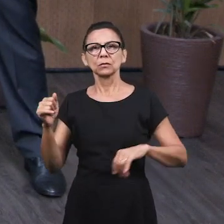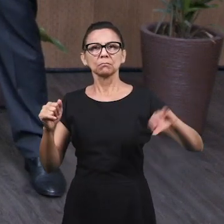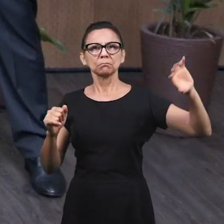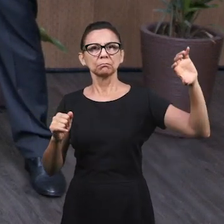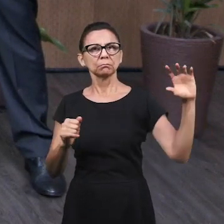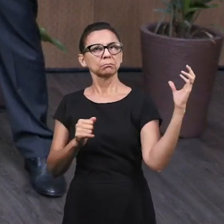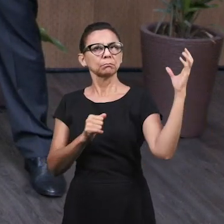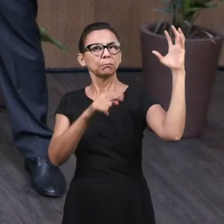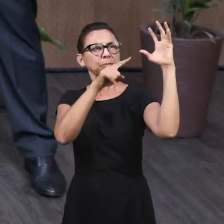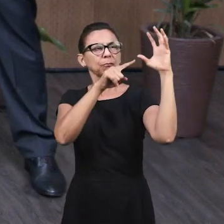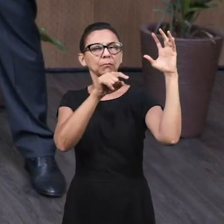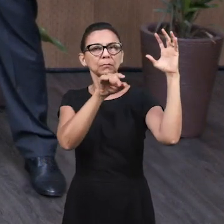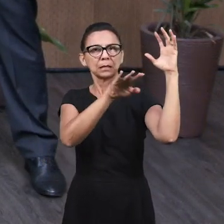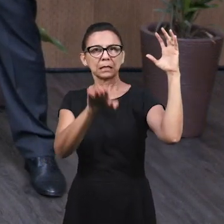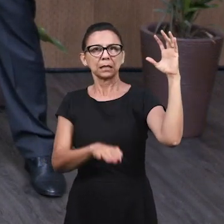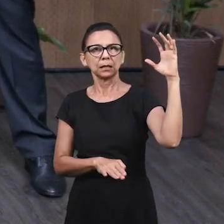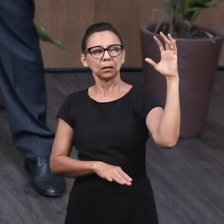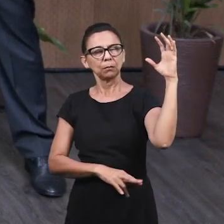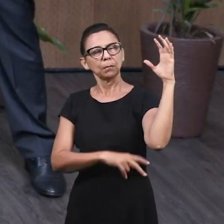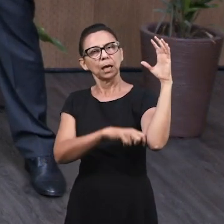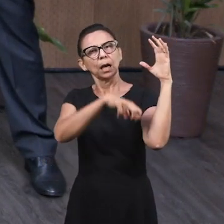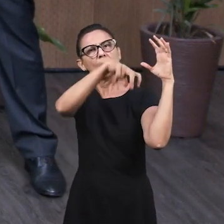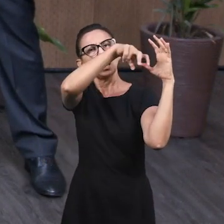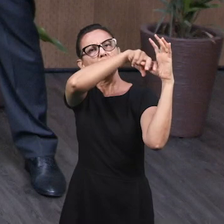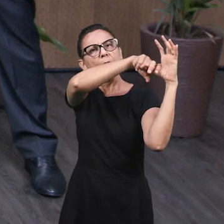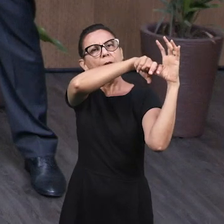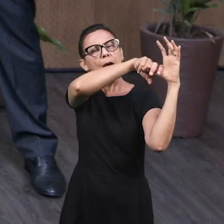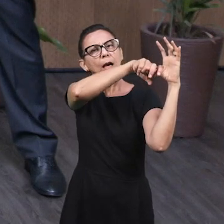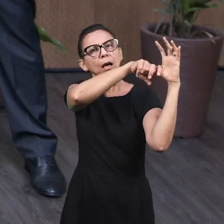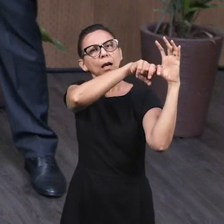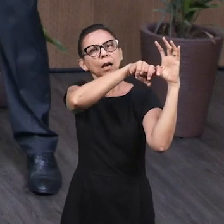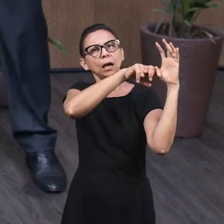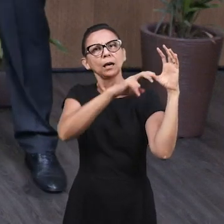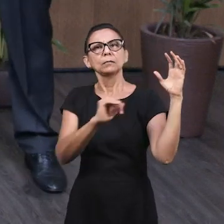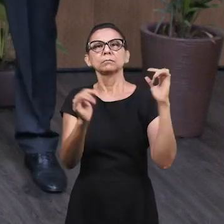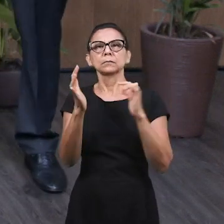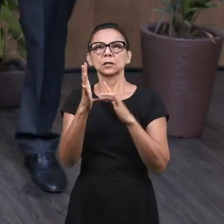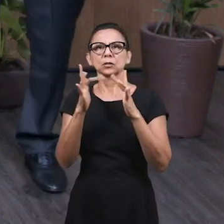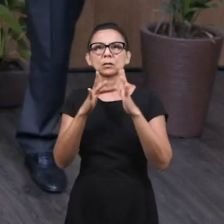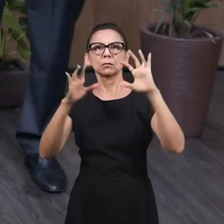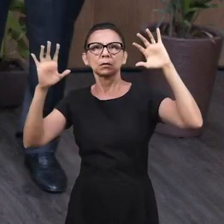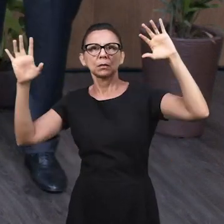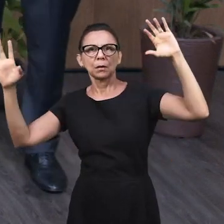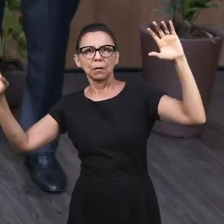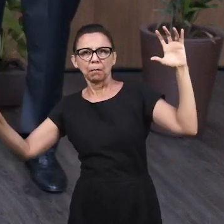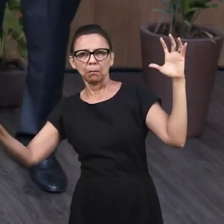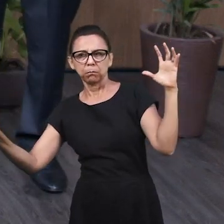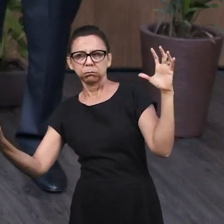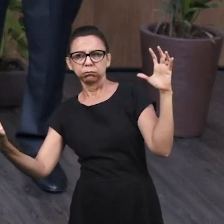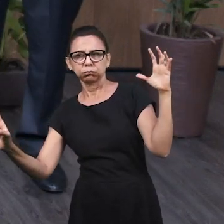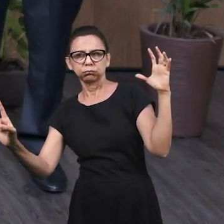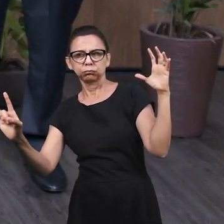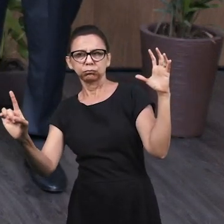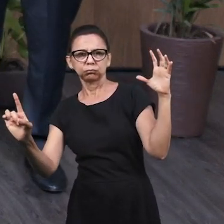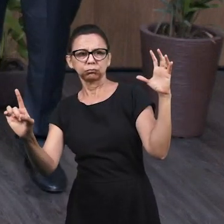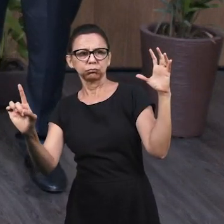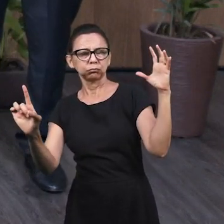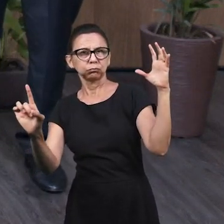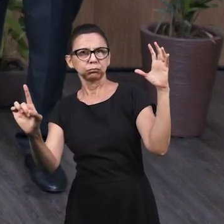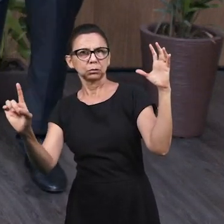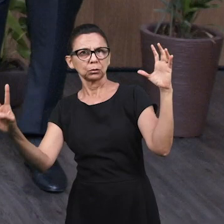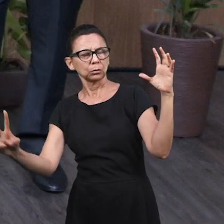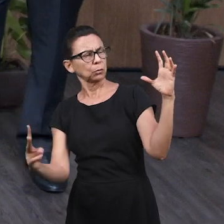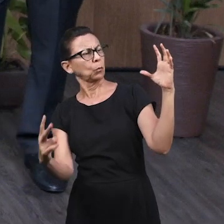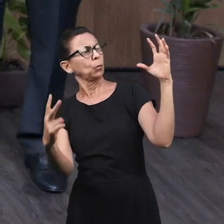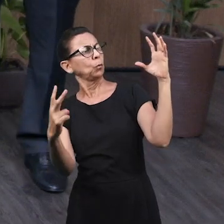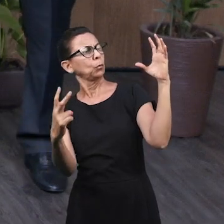dit. para cima. Il avait déjà passé certainement par d'autres arbres, mais il n'avait pas vu. Mais cet arbre-là, Jésus a